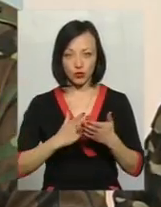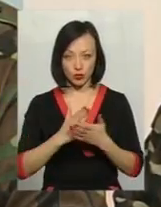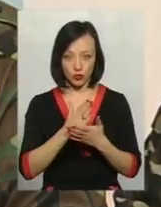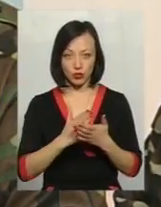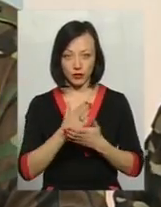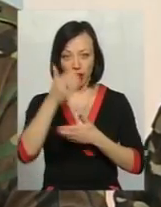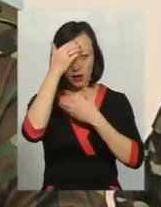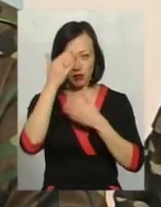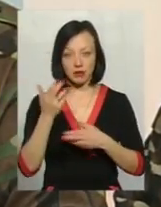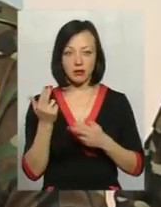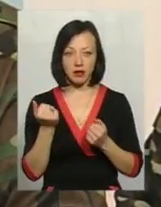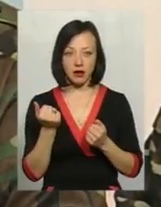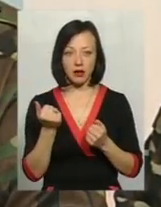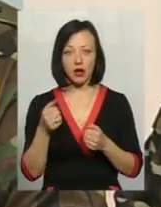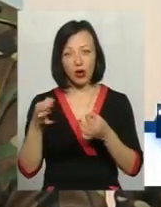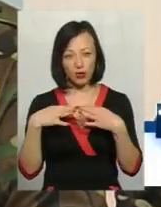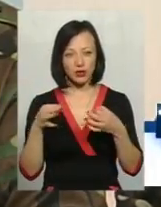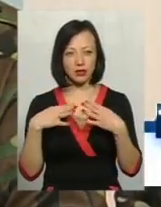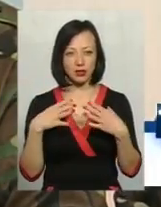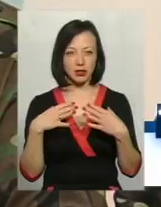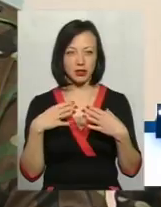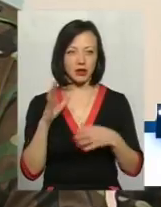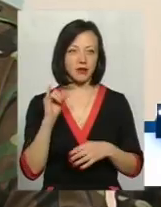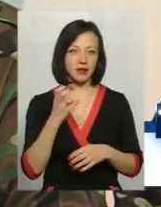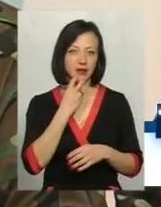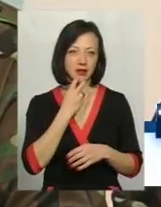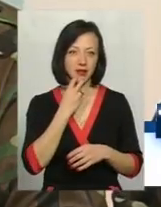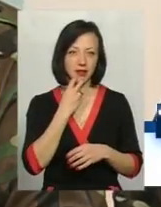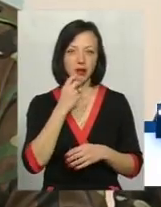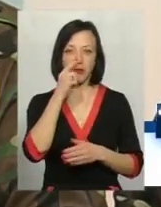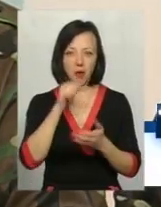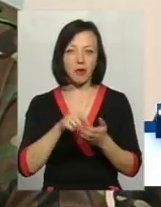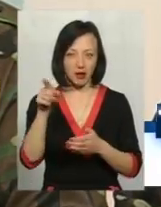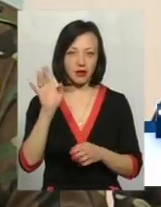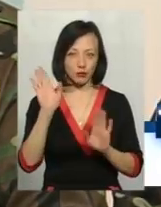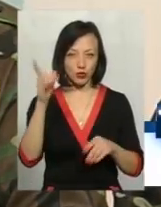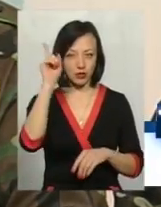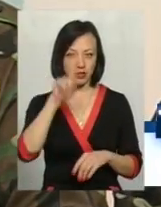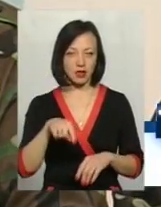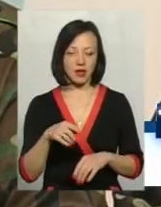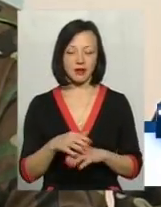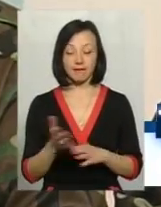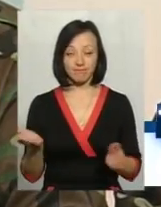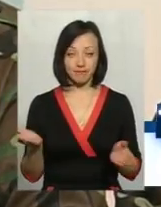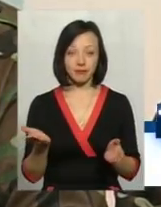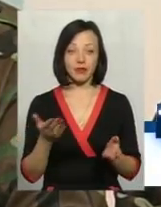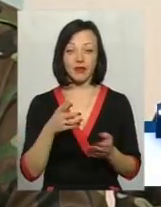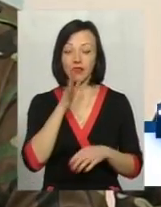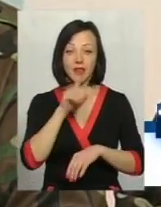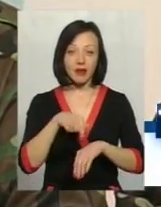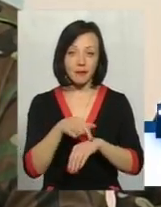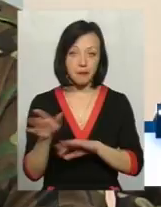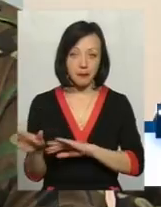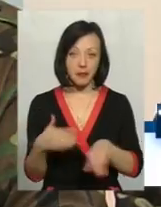Він каже: «Да». «Паш, кажу, розкажи». Він до мене таким улипкою каже: «Попадаєш, будеш знати». Ну, тут время